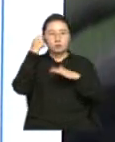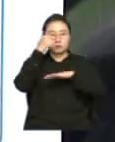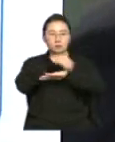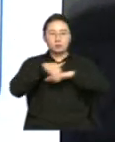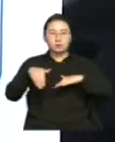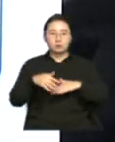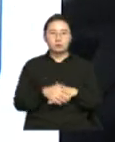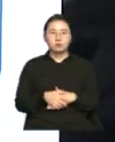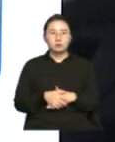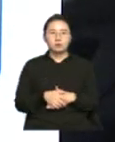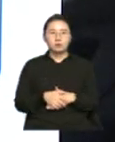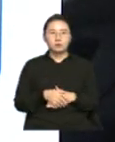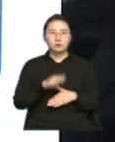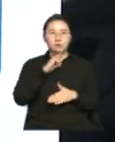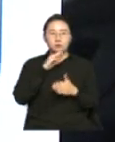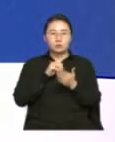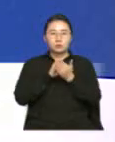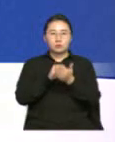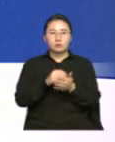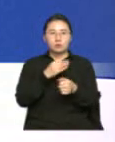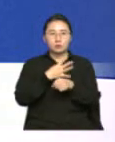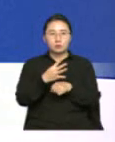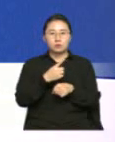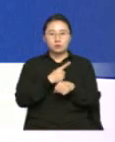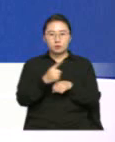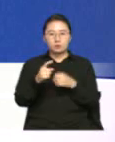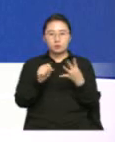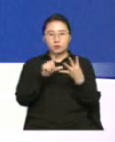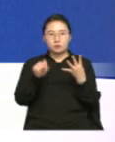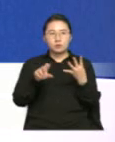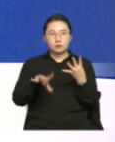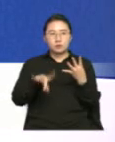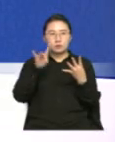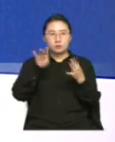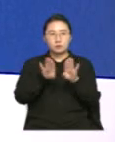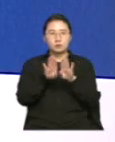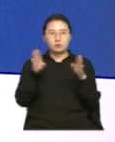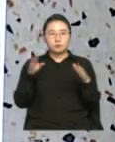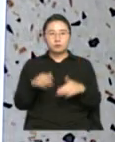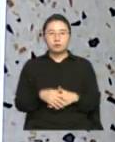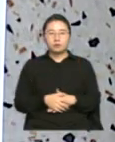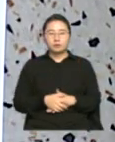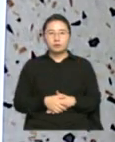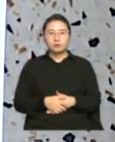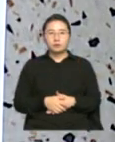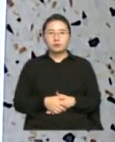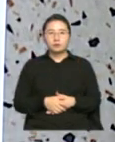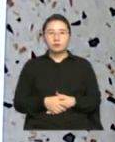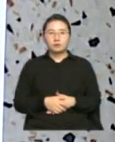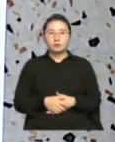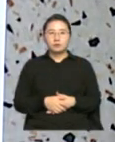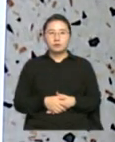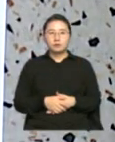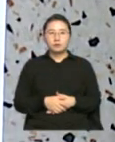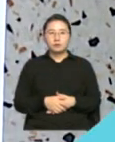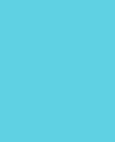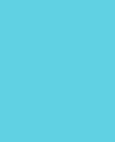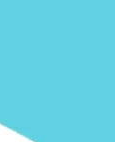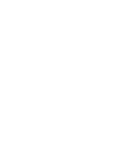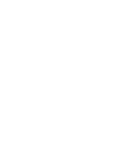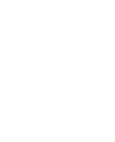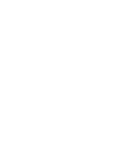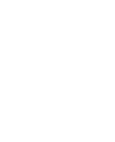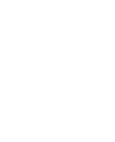계획입니다. 실제 입주는 내년 4월 초에 이뤄질 예정입니다. 드라이브 서울 경기 케이블 TV 이승준입니다.